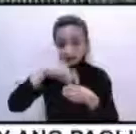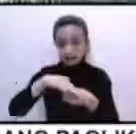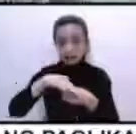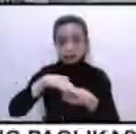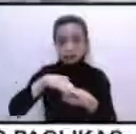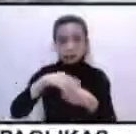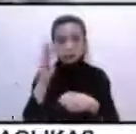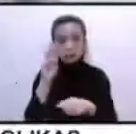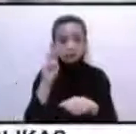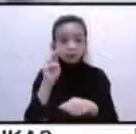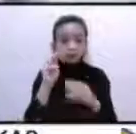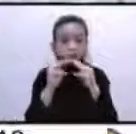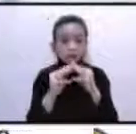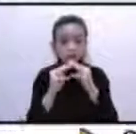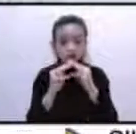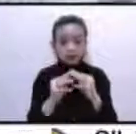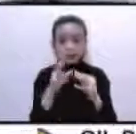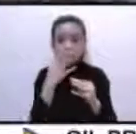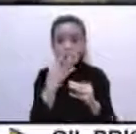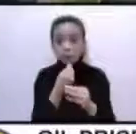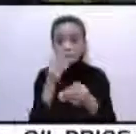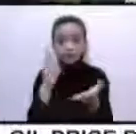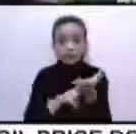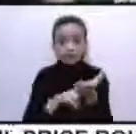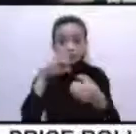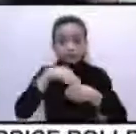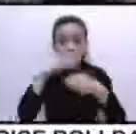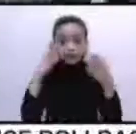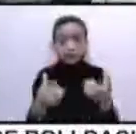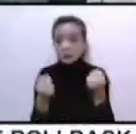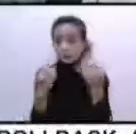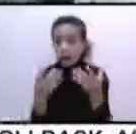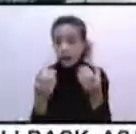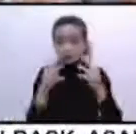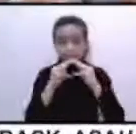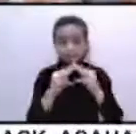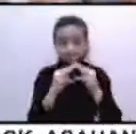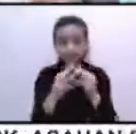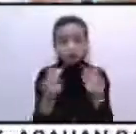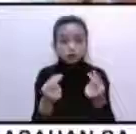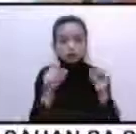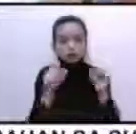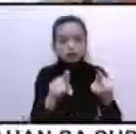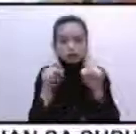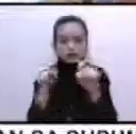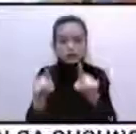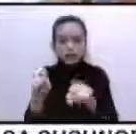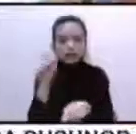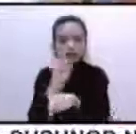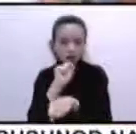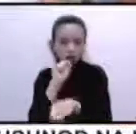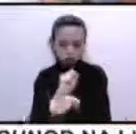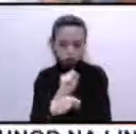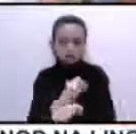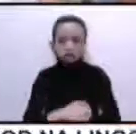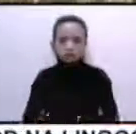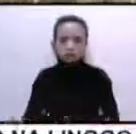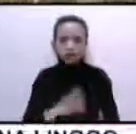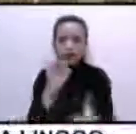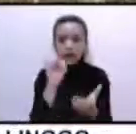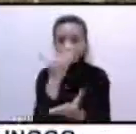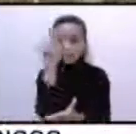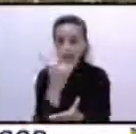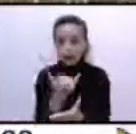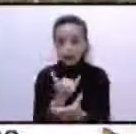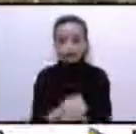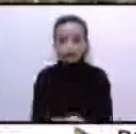sa Maynila. Marami ani ang mga Muslim sa Maynila ay pagtitinda ang kinabubuhay. Kaya naman, nagbigay siya ng pahayag